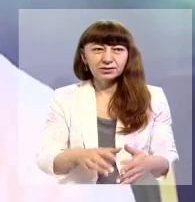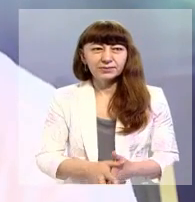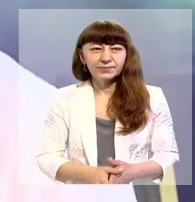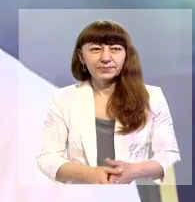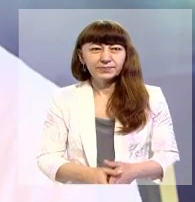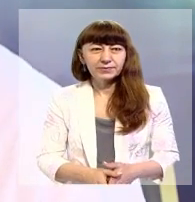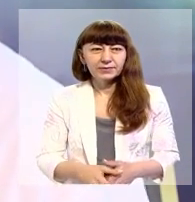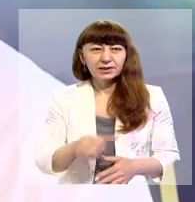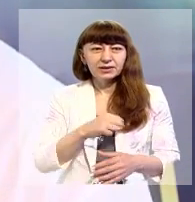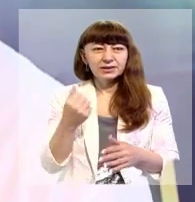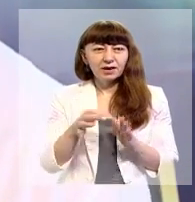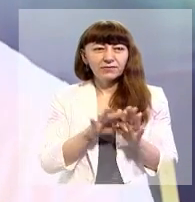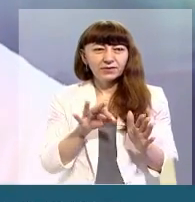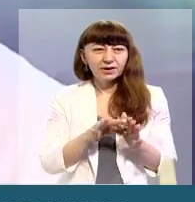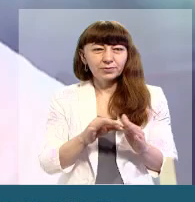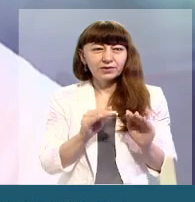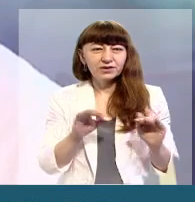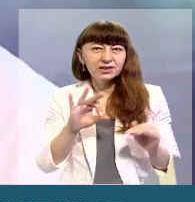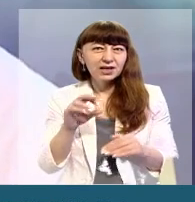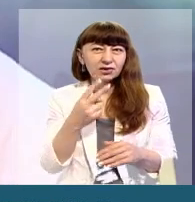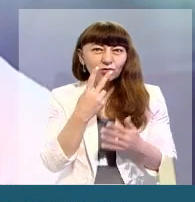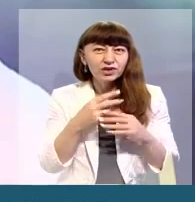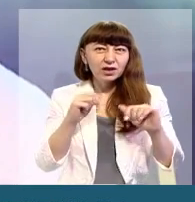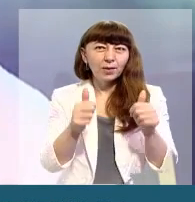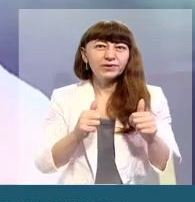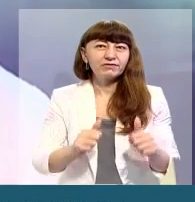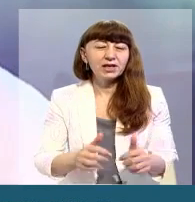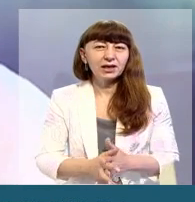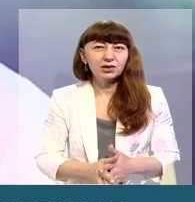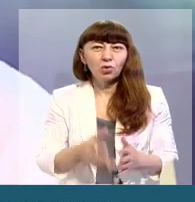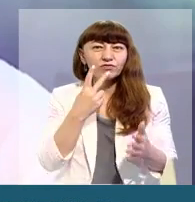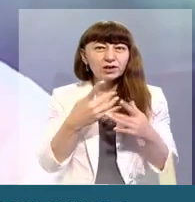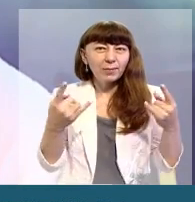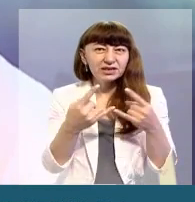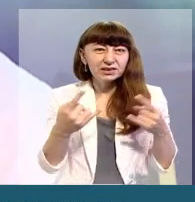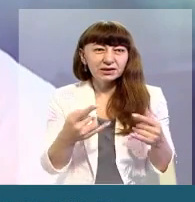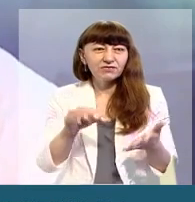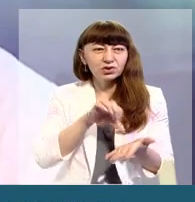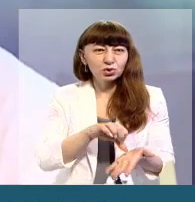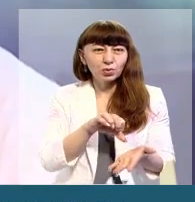школы, сам выбрав в садике, увидев объявление, увидев по телевизору